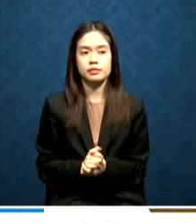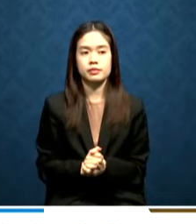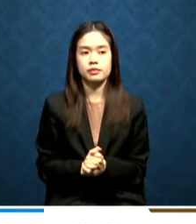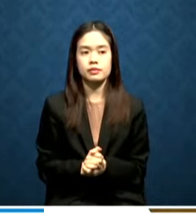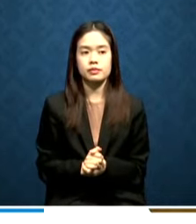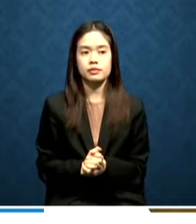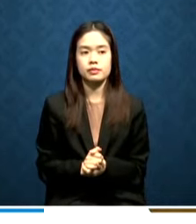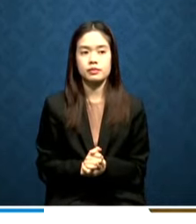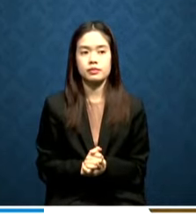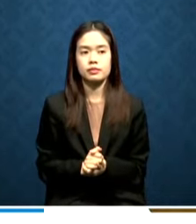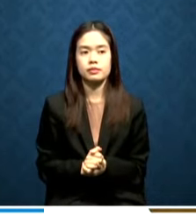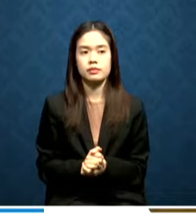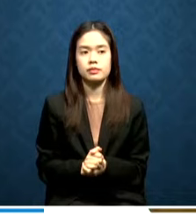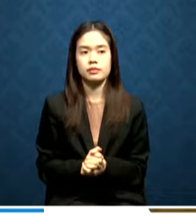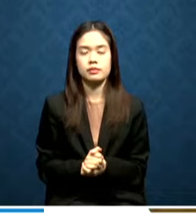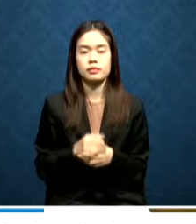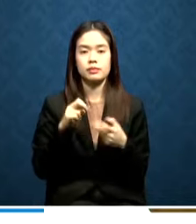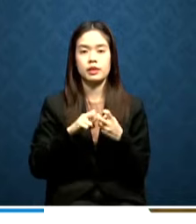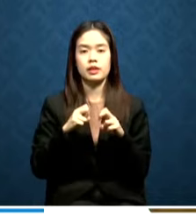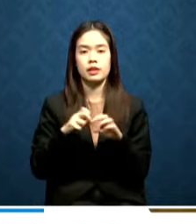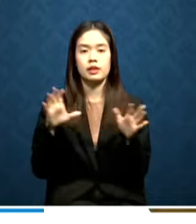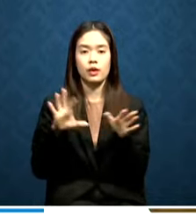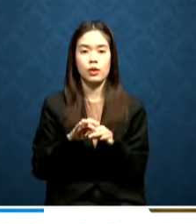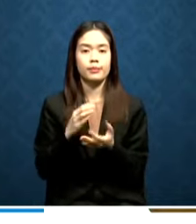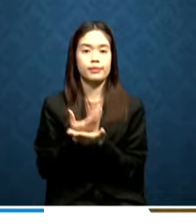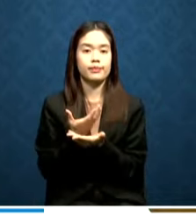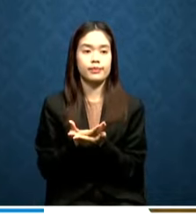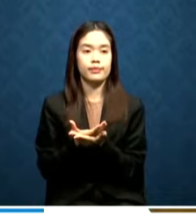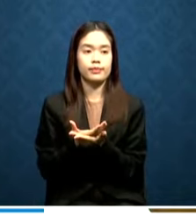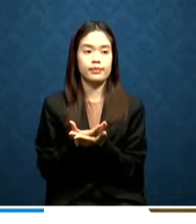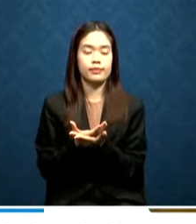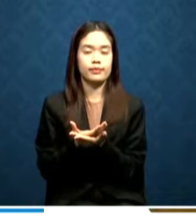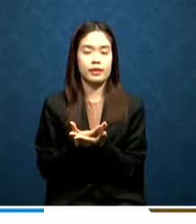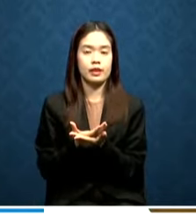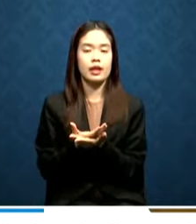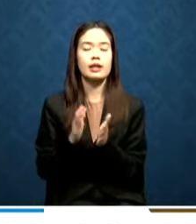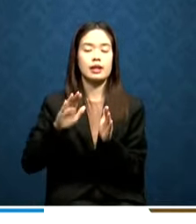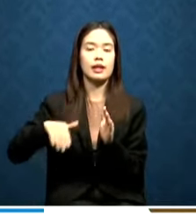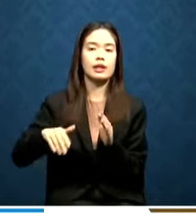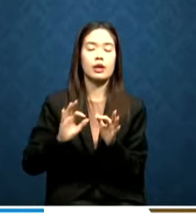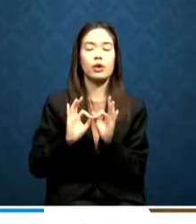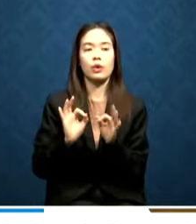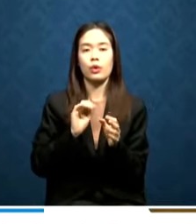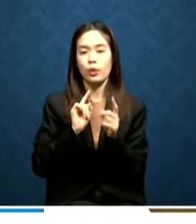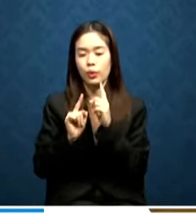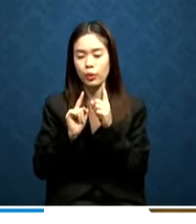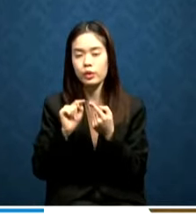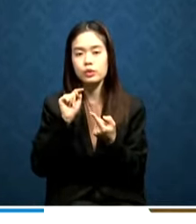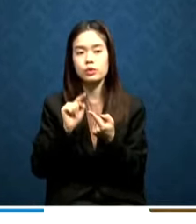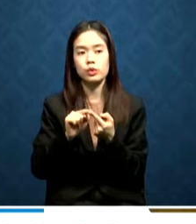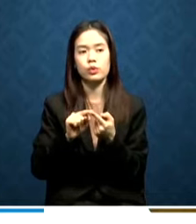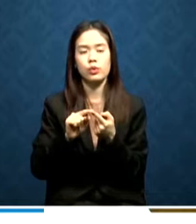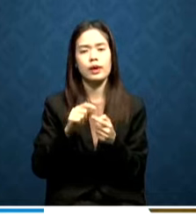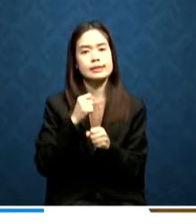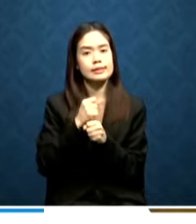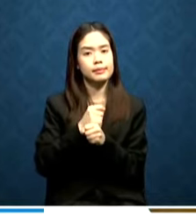ำกัดอย่างนี้ครับปัญหาเรื่องค่าใช้จ่ายนะครับค่าใช้จ่ายไว้ทีหลังก็ได้ปัญหาความเป็นไปได้คือความเป็นไป